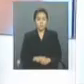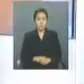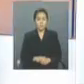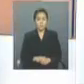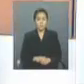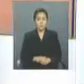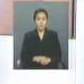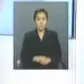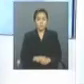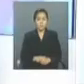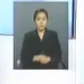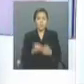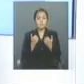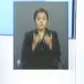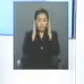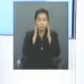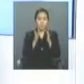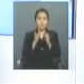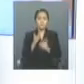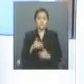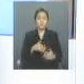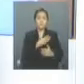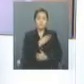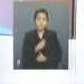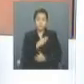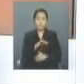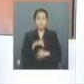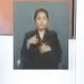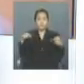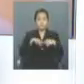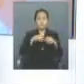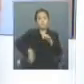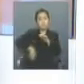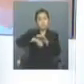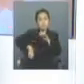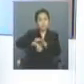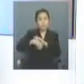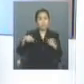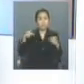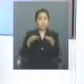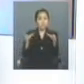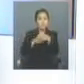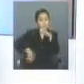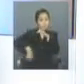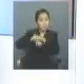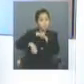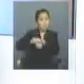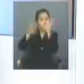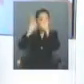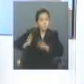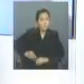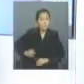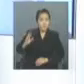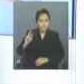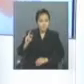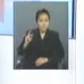สำหรับแฟนบอลไทยหลายๆคนอาจจะยังไม่ทราบนะคะว่าธีรศิลป์แดงดานักเตะทีมชาติไทยนั้นมีน้องสาวเป็นนักฟุตบอลด้วยนะคะซึ่งตอนนี้น้องสาว